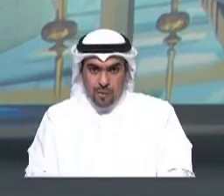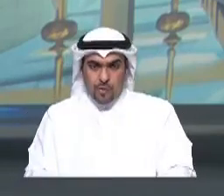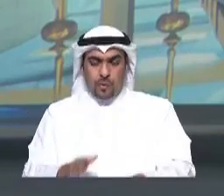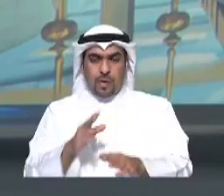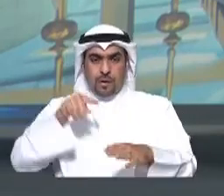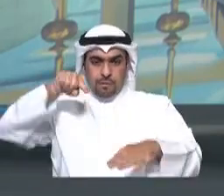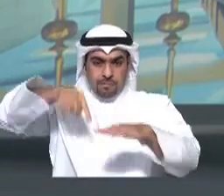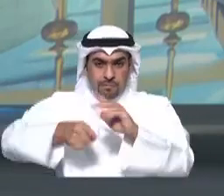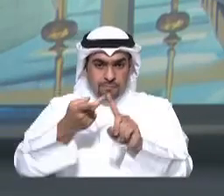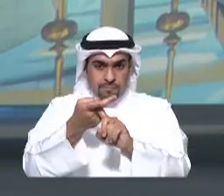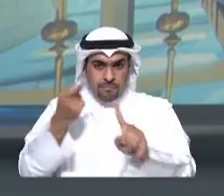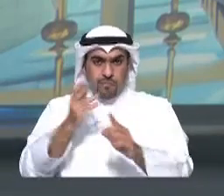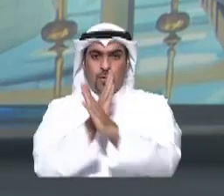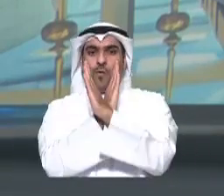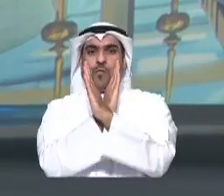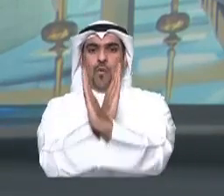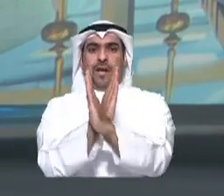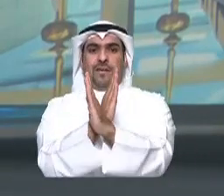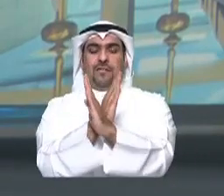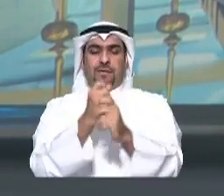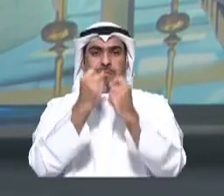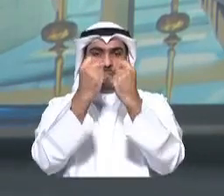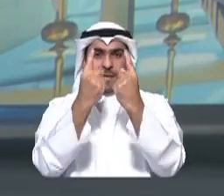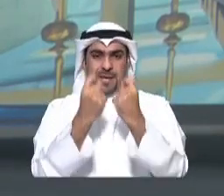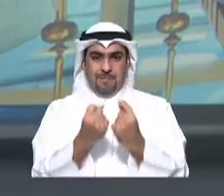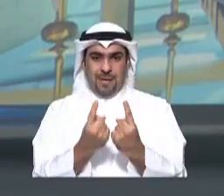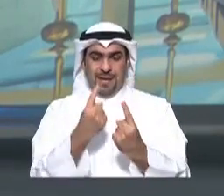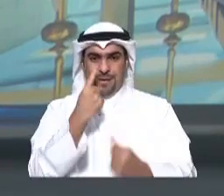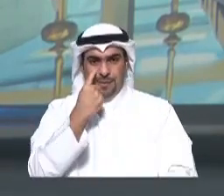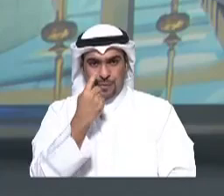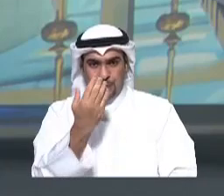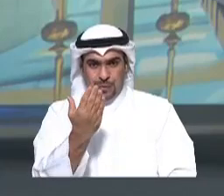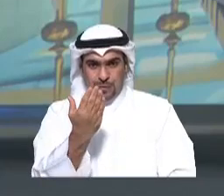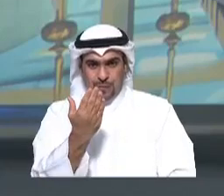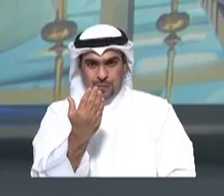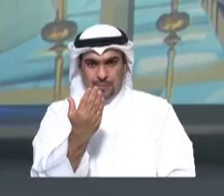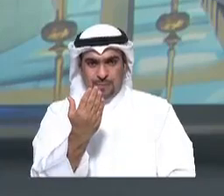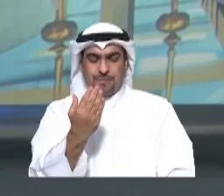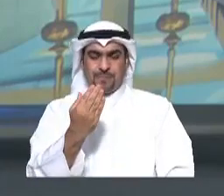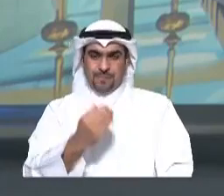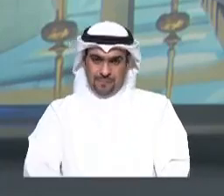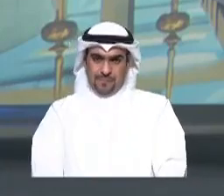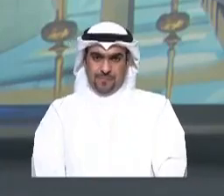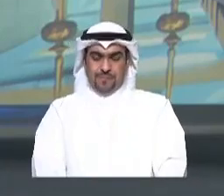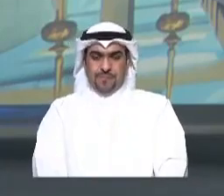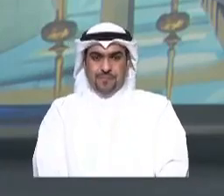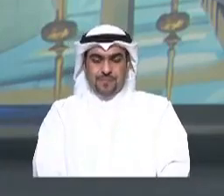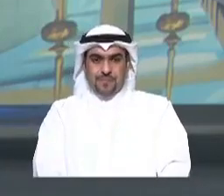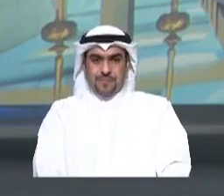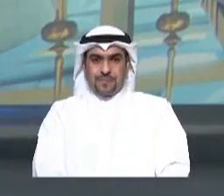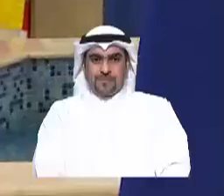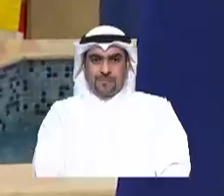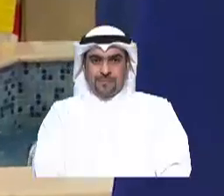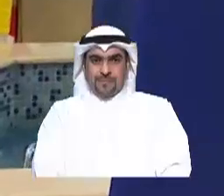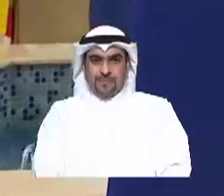السبرانية، مؤكدين أنهم خير سفراء لوطنهم الكويت في المحافل الدولية.